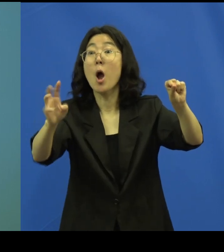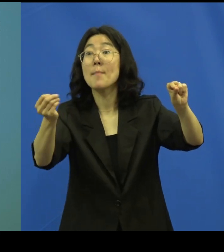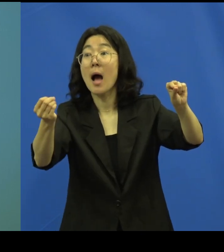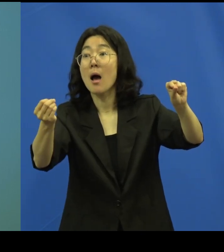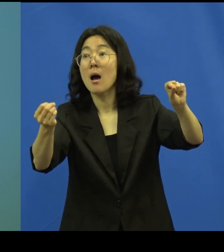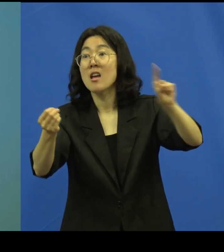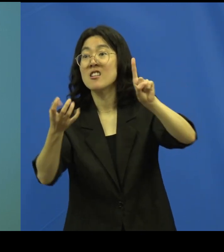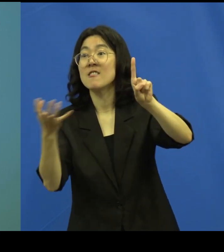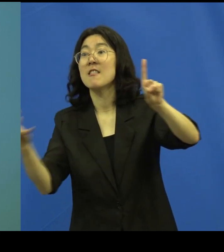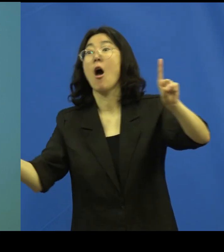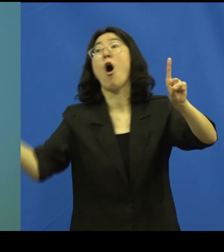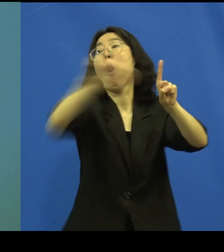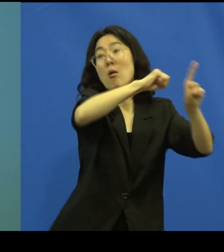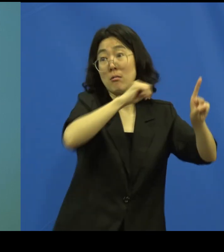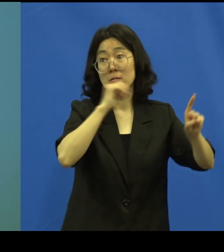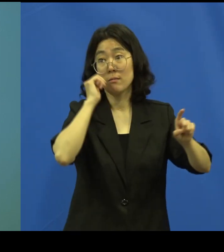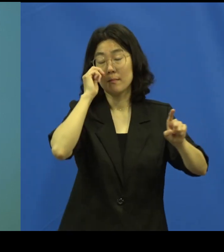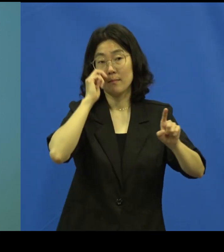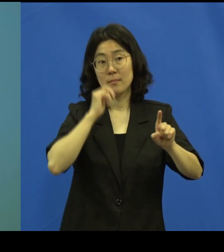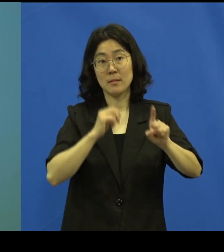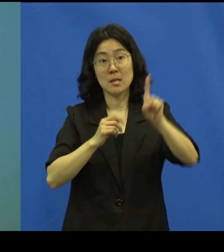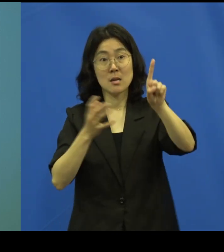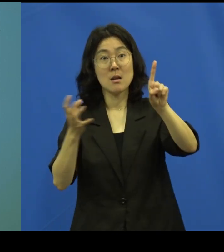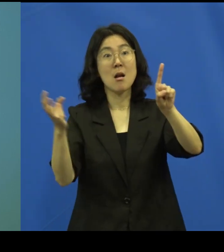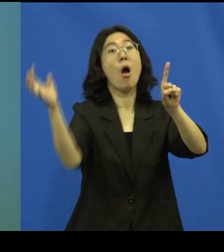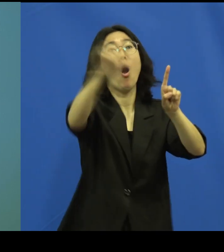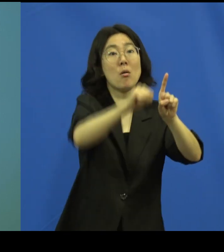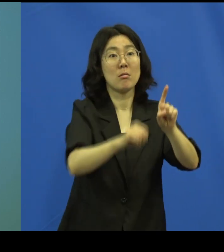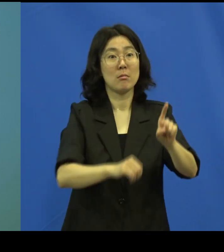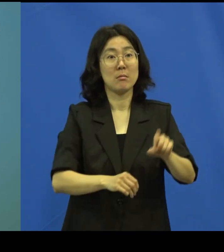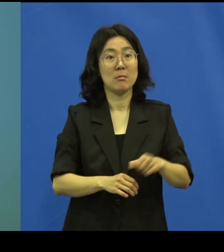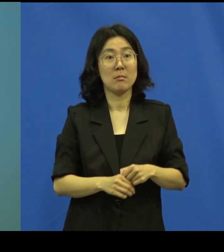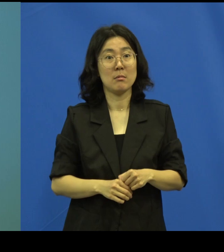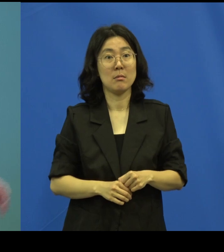만만이라는 숫자. 만만이 억이죠. 여러분,